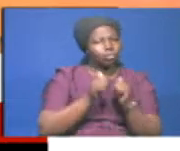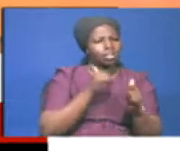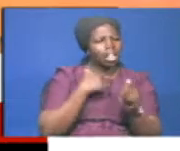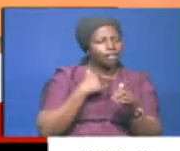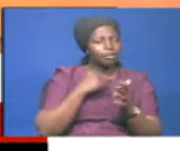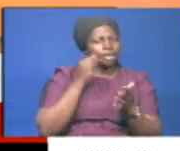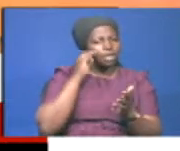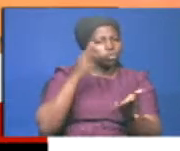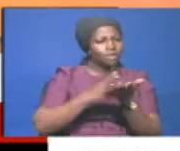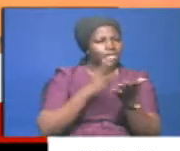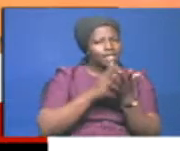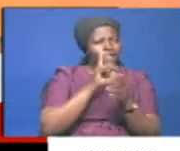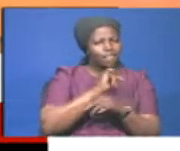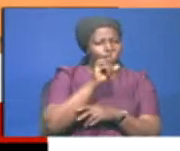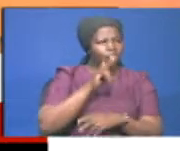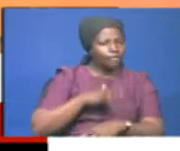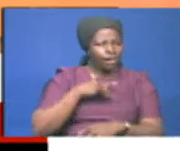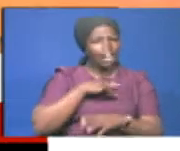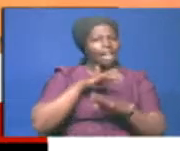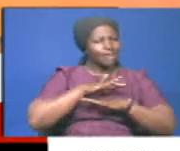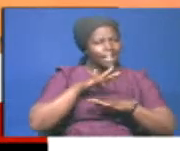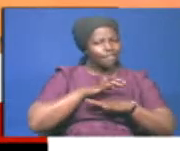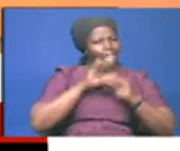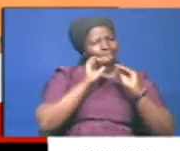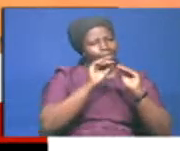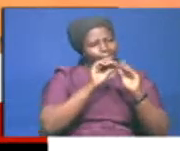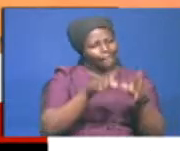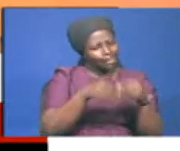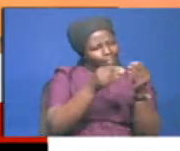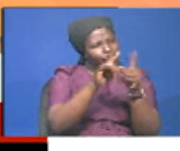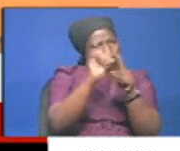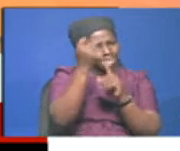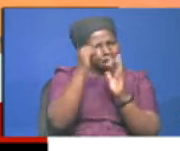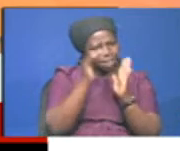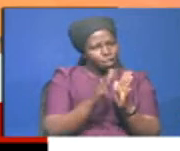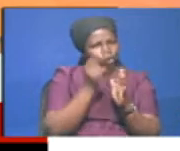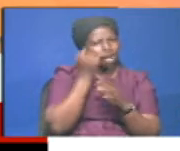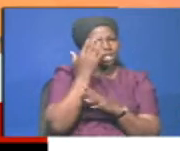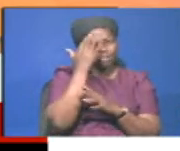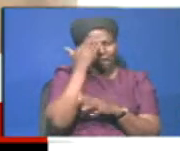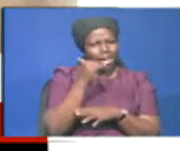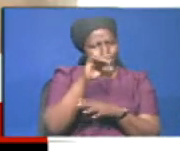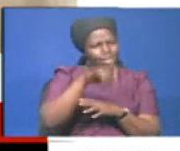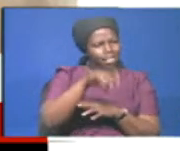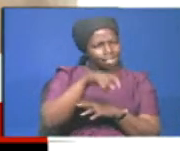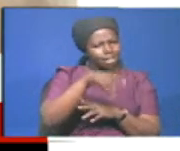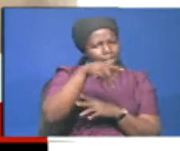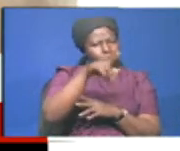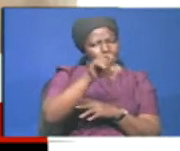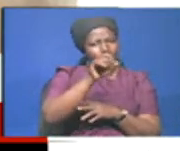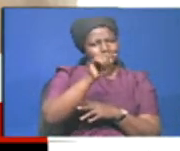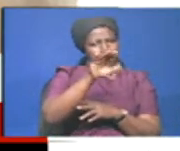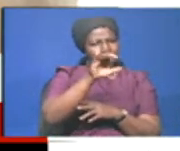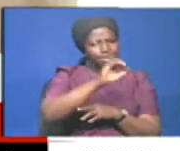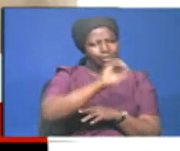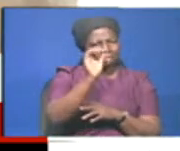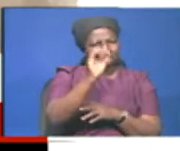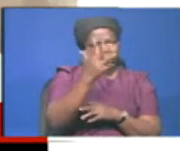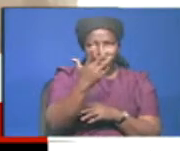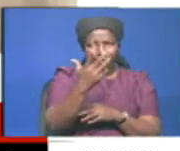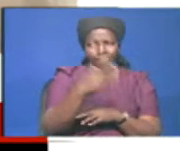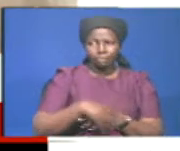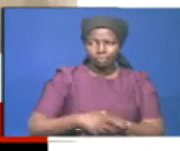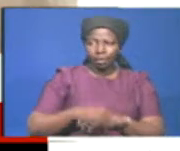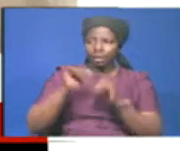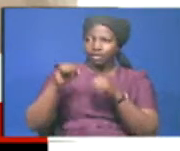kutosha imetolewa kwamba Mkenya kweli anaelewa ni kwa nini plastiki hazistahili? Naweza sema kuna